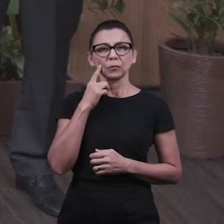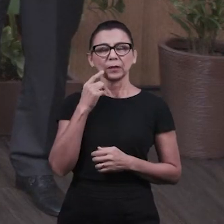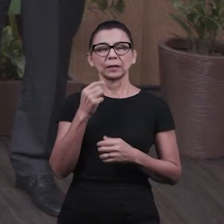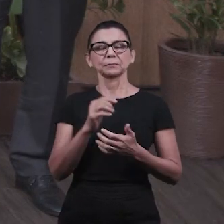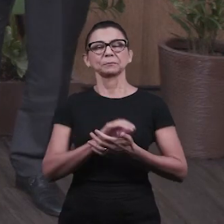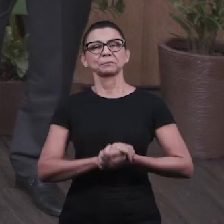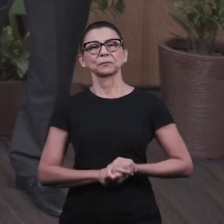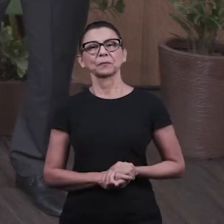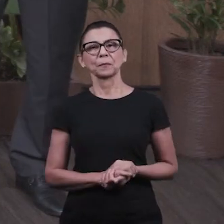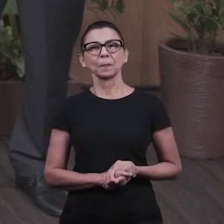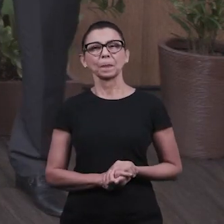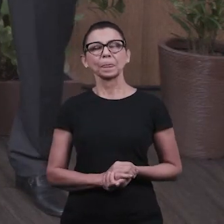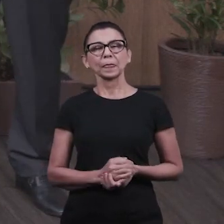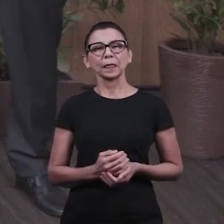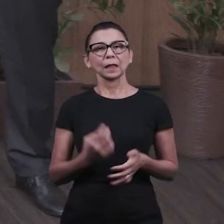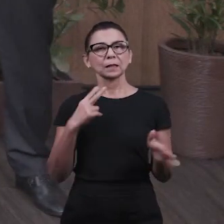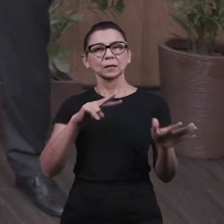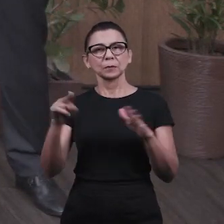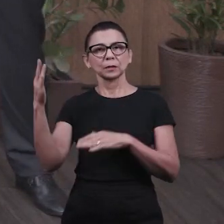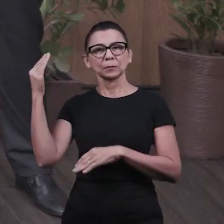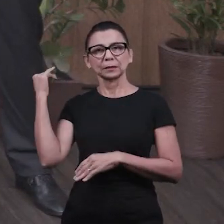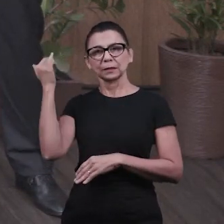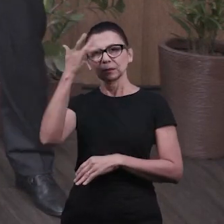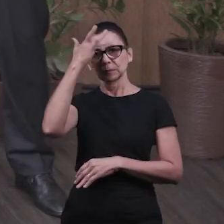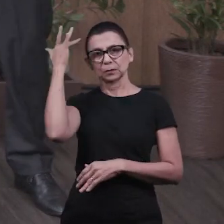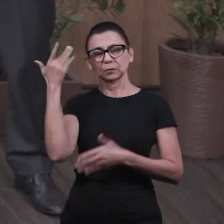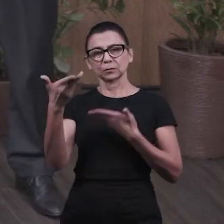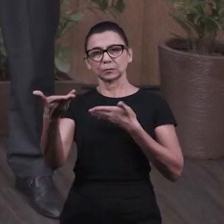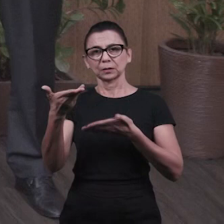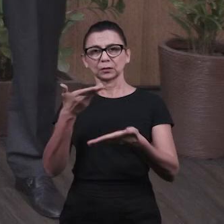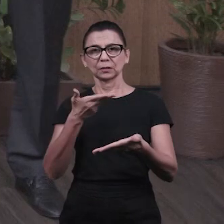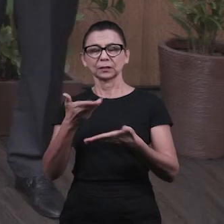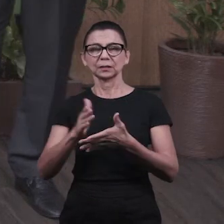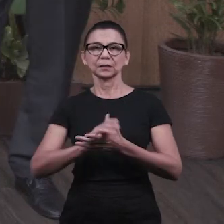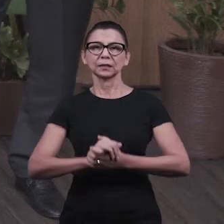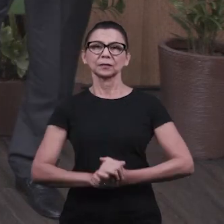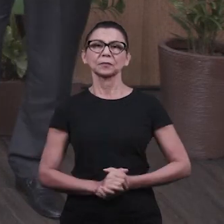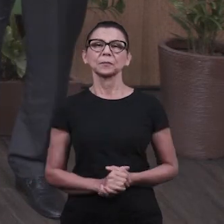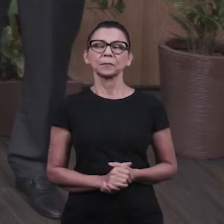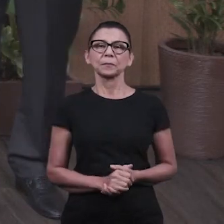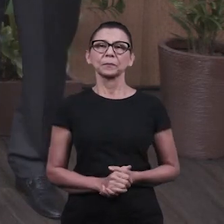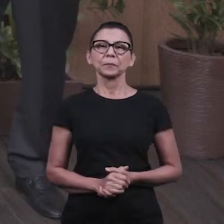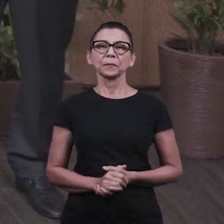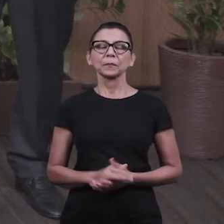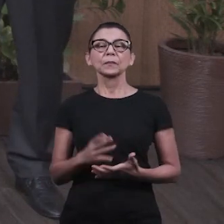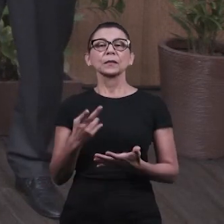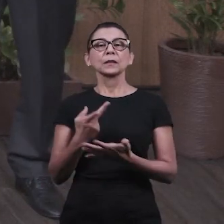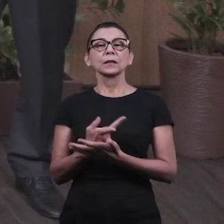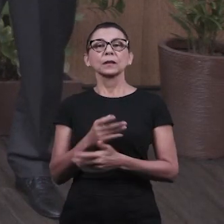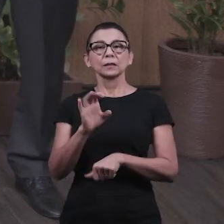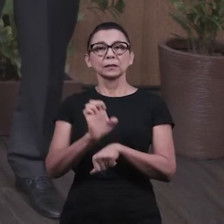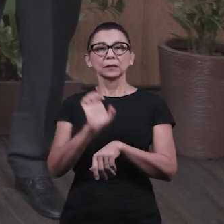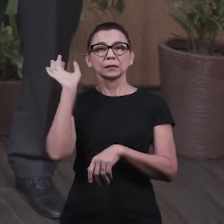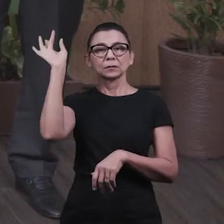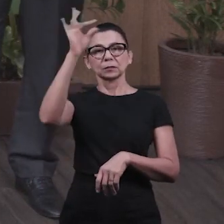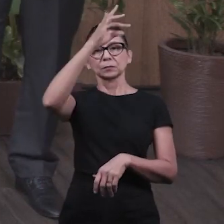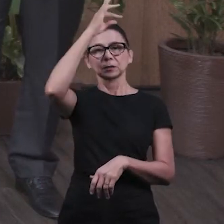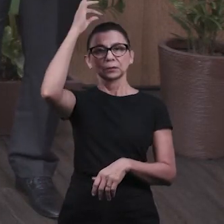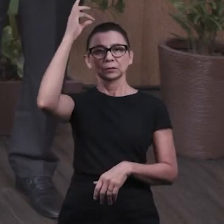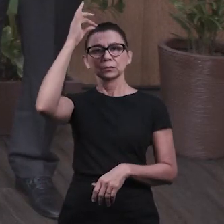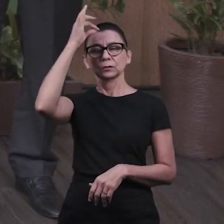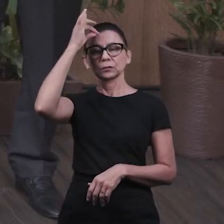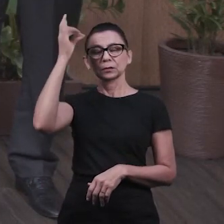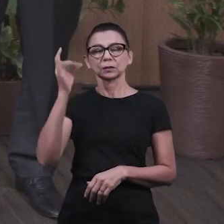messages reçus dans la dernière semaine. Un de ces messages est venu de Cariacica, État do Espírito